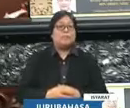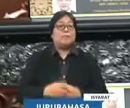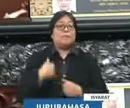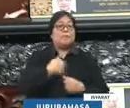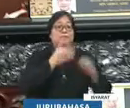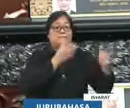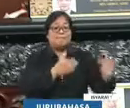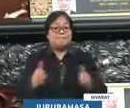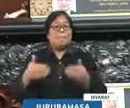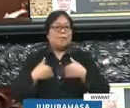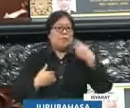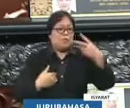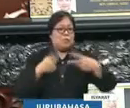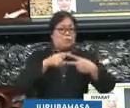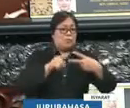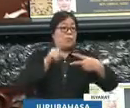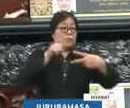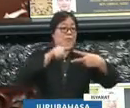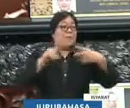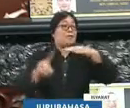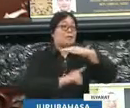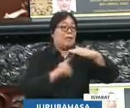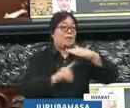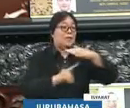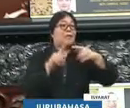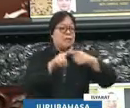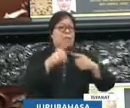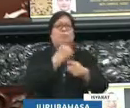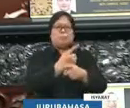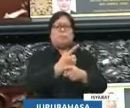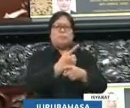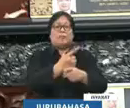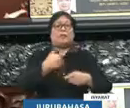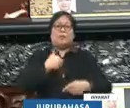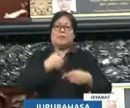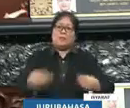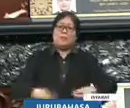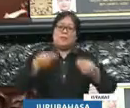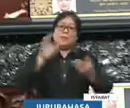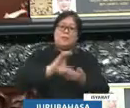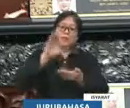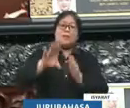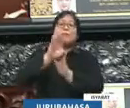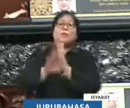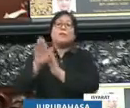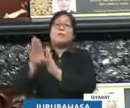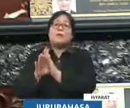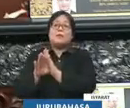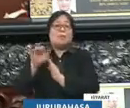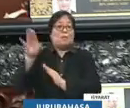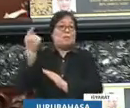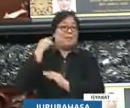setiap perasaan aneh kita tema ke-21 dasar-dasar nih dan betul kythera bagi fotografer bilang-bilang cerai